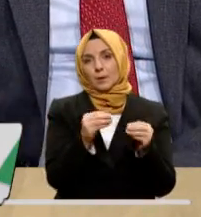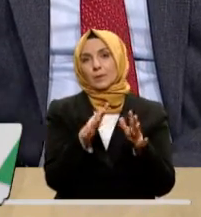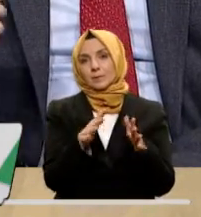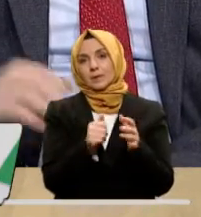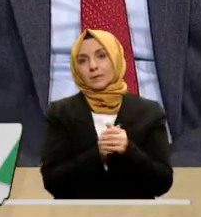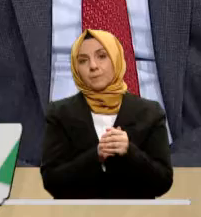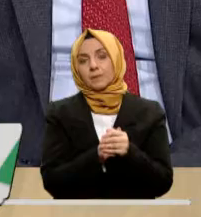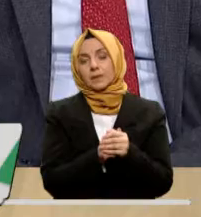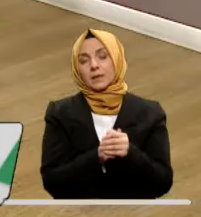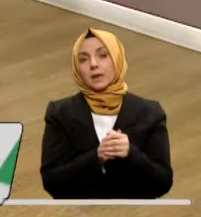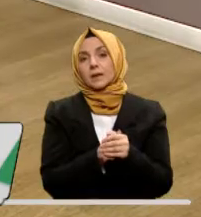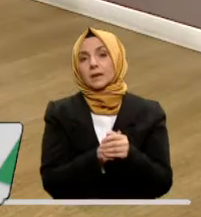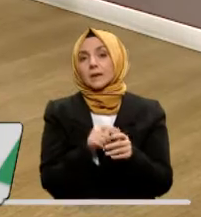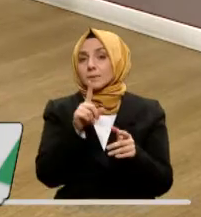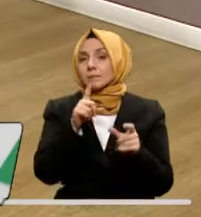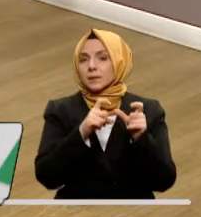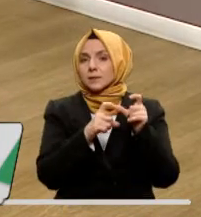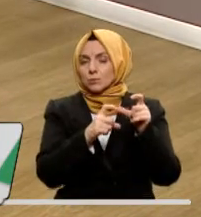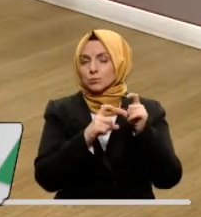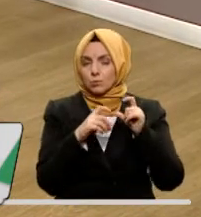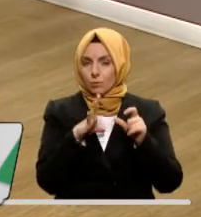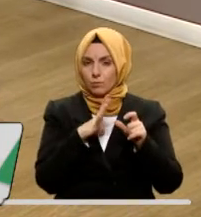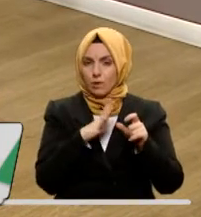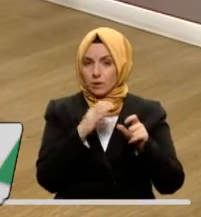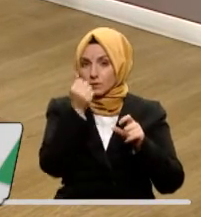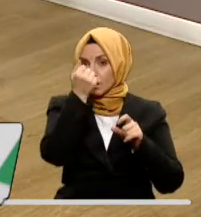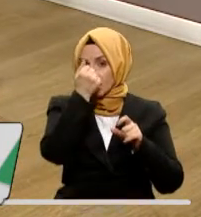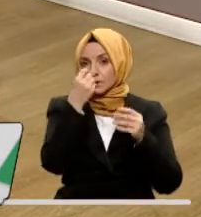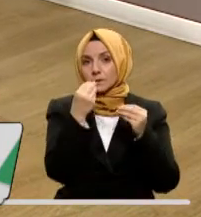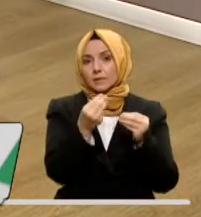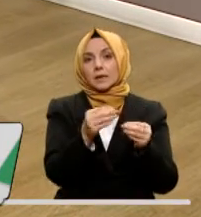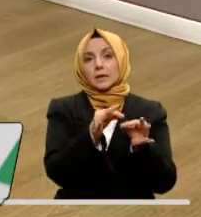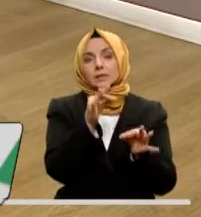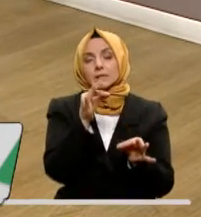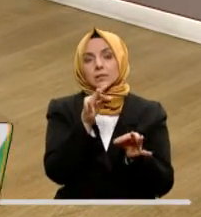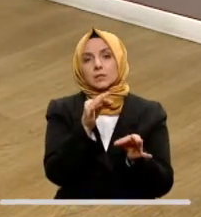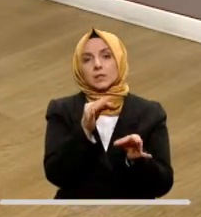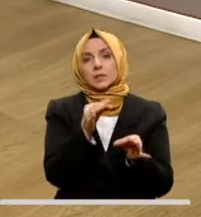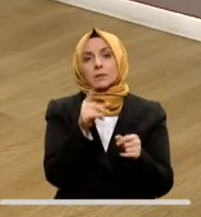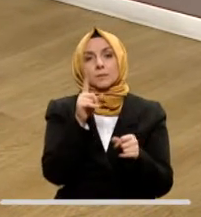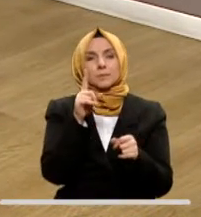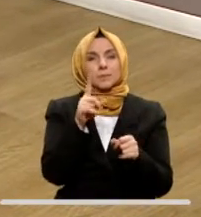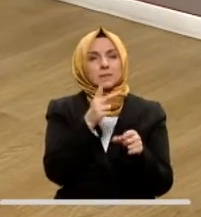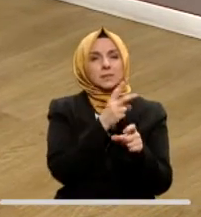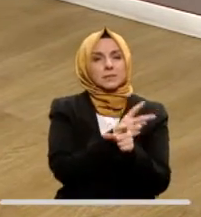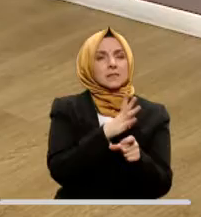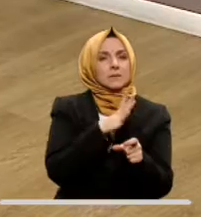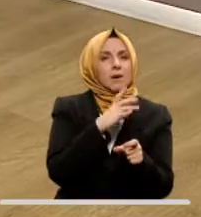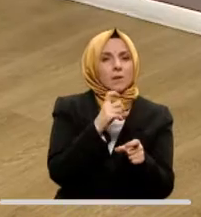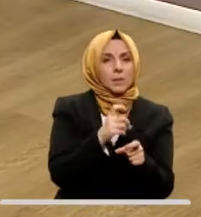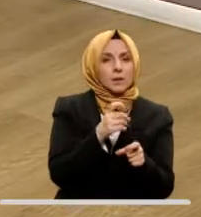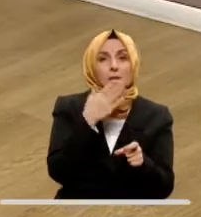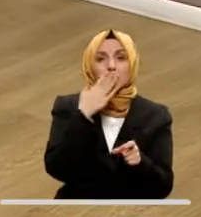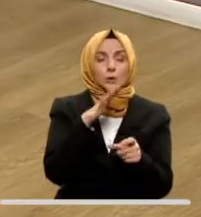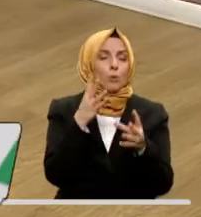deneyelim aşağıda sor o zemine sonrasında Evet kandırın kişi açısından bir risk yok yap olduğunu